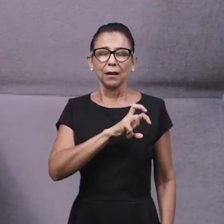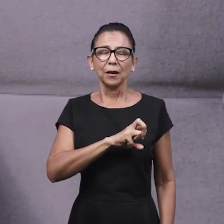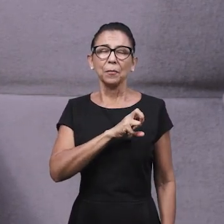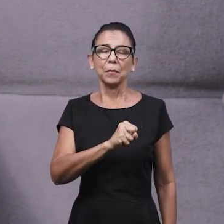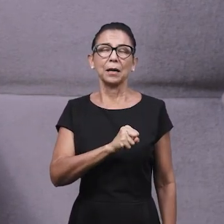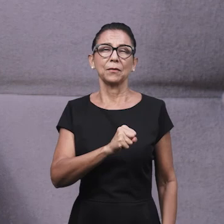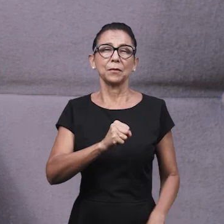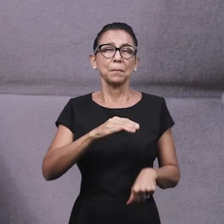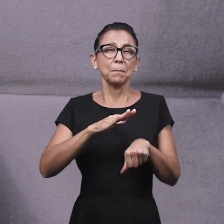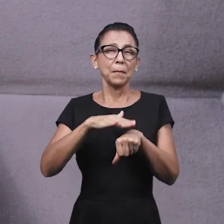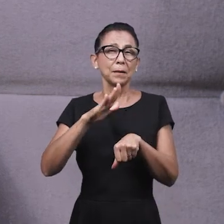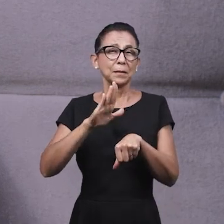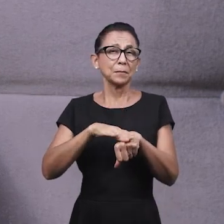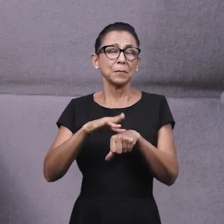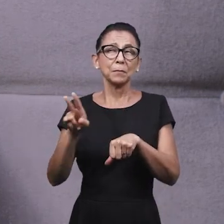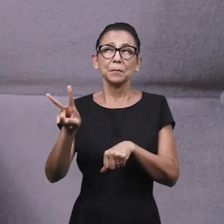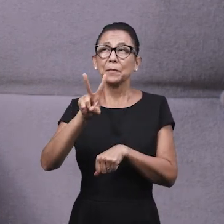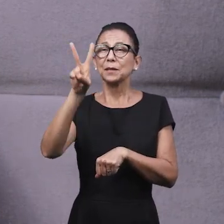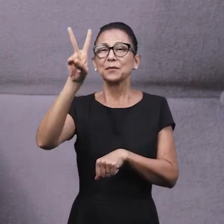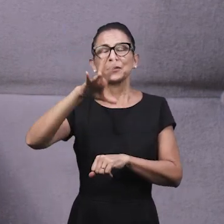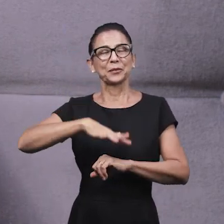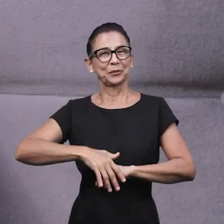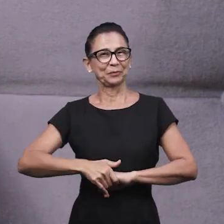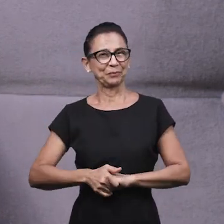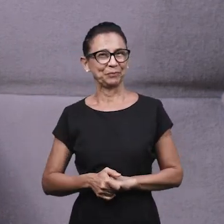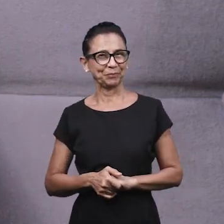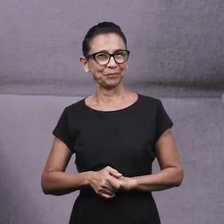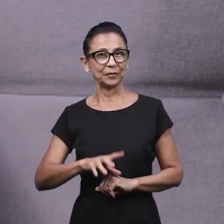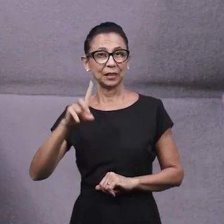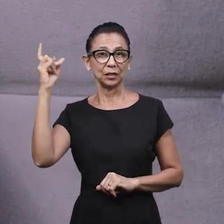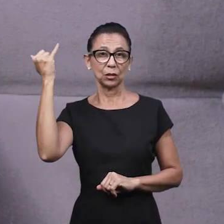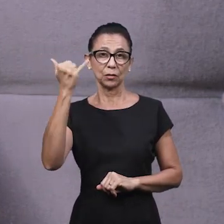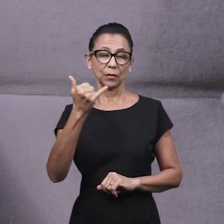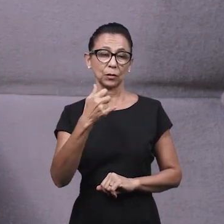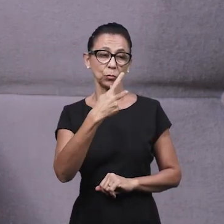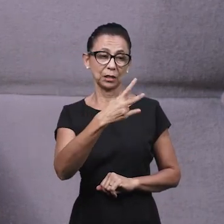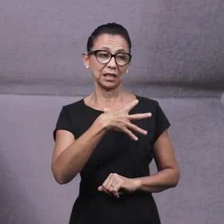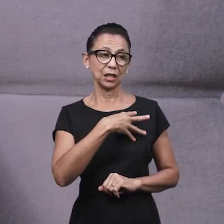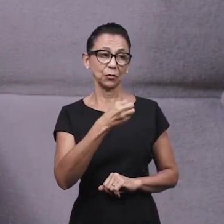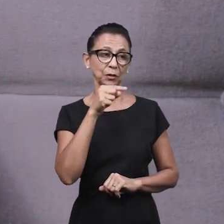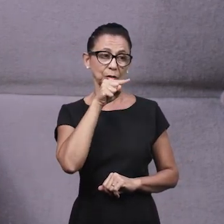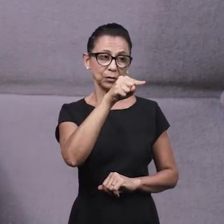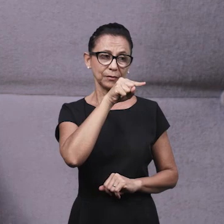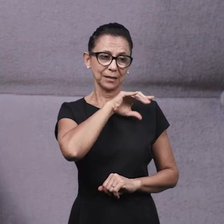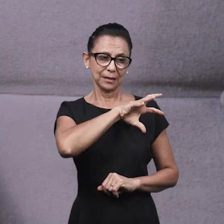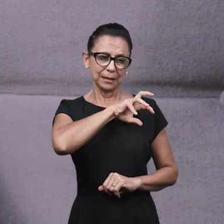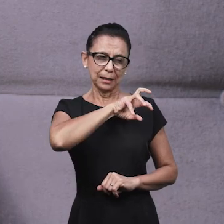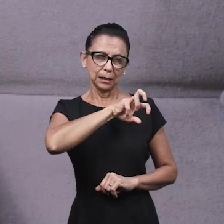Dans la plus grande douleur qu'un père pourrait sentir. Et